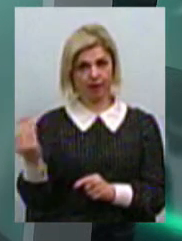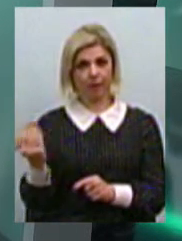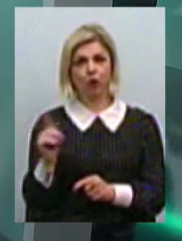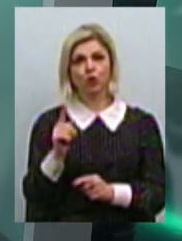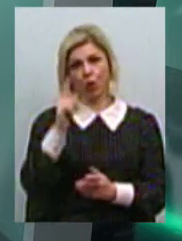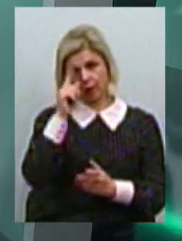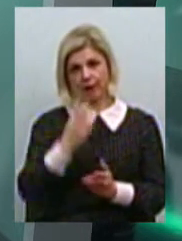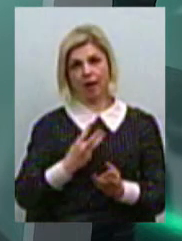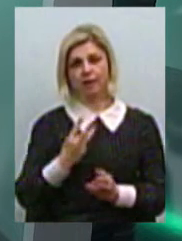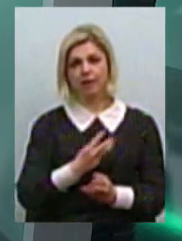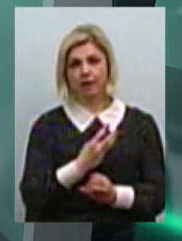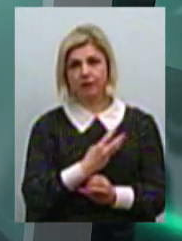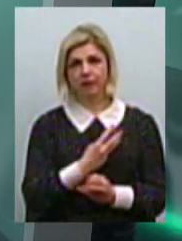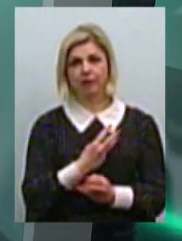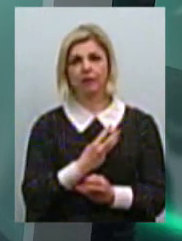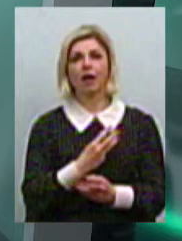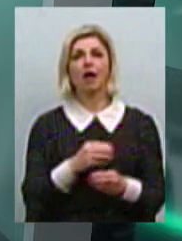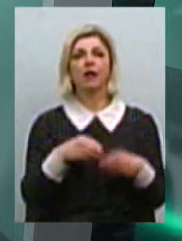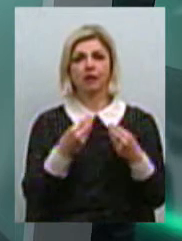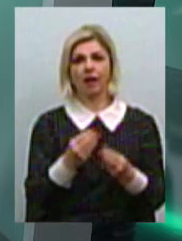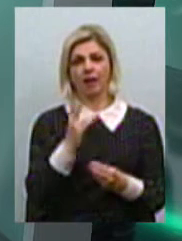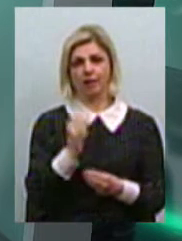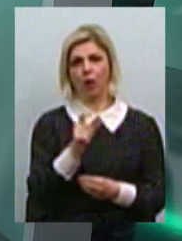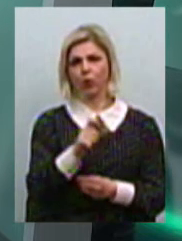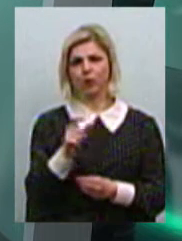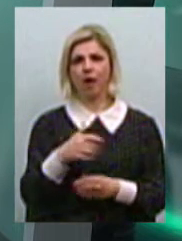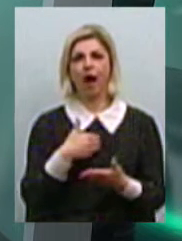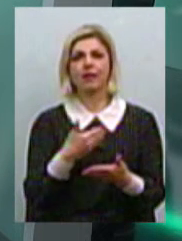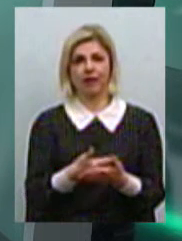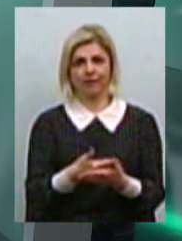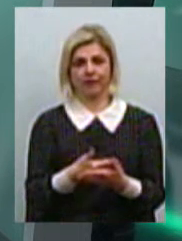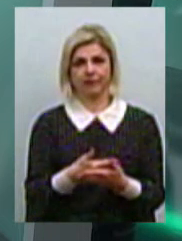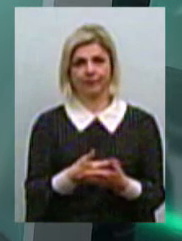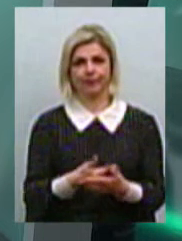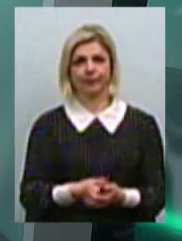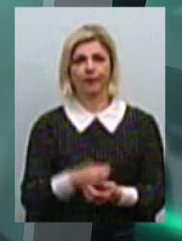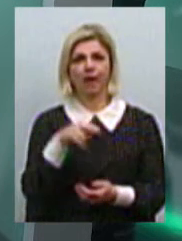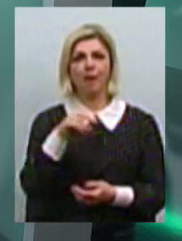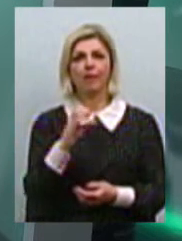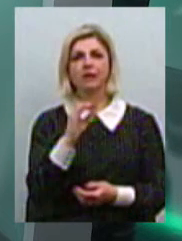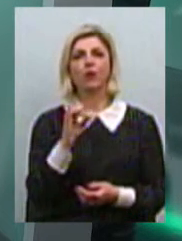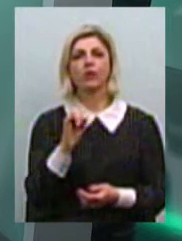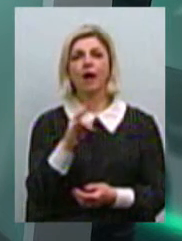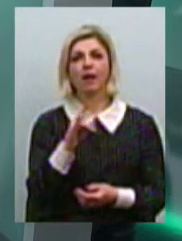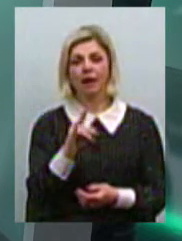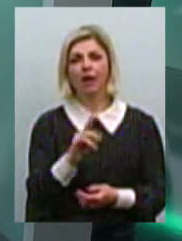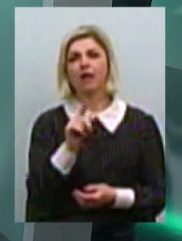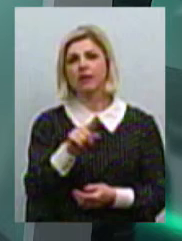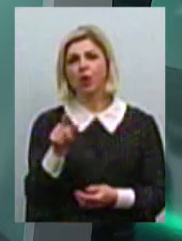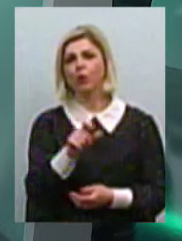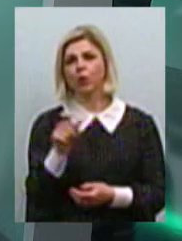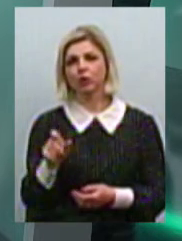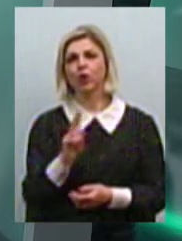надії ми покладаємо на так званих пасіонарів. Тобто тих людей, які кладуть своє життя, здоров'я.